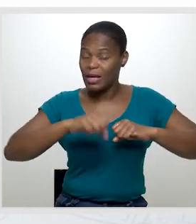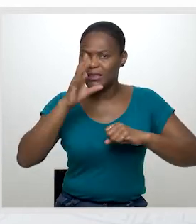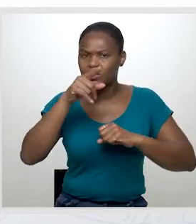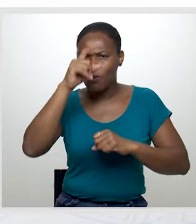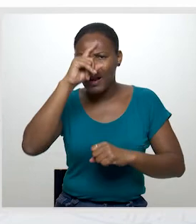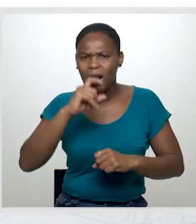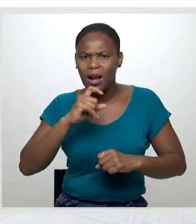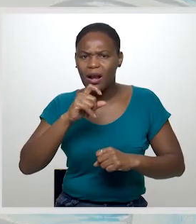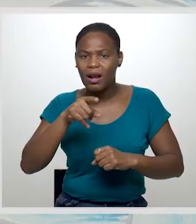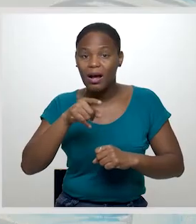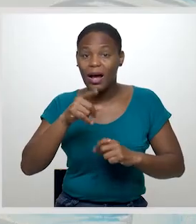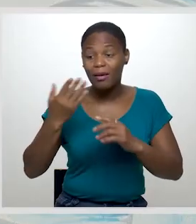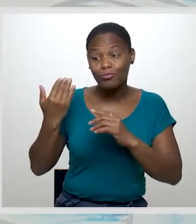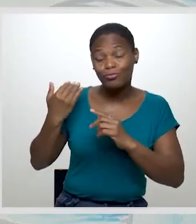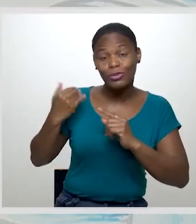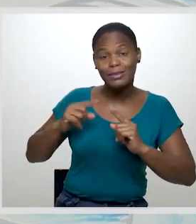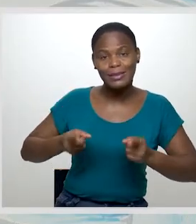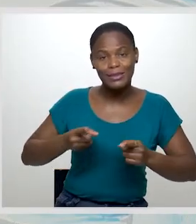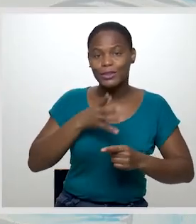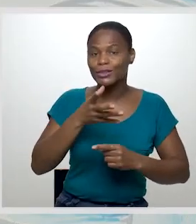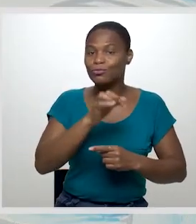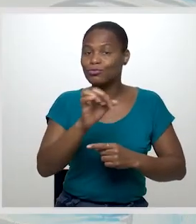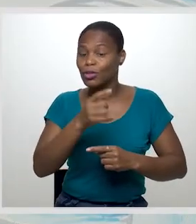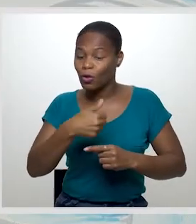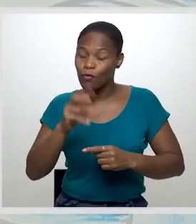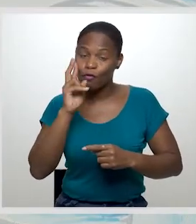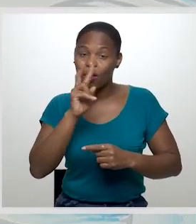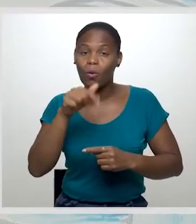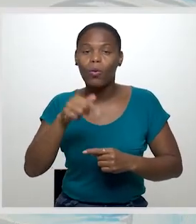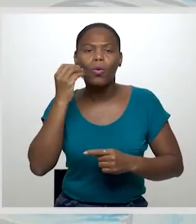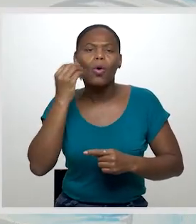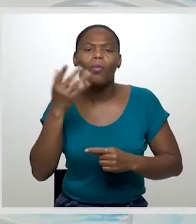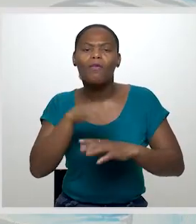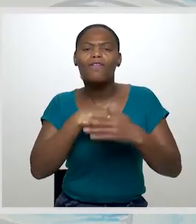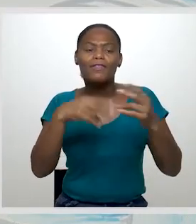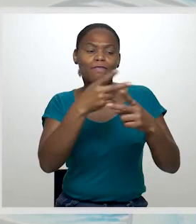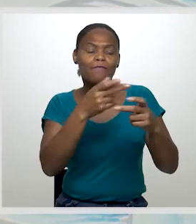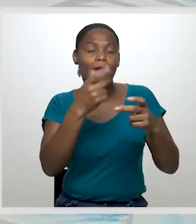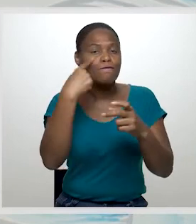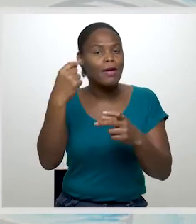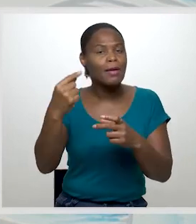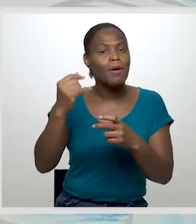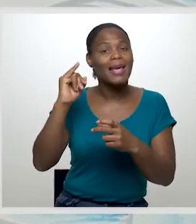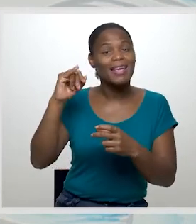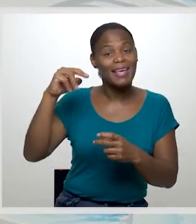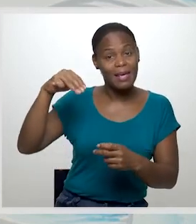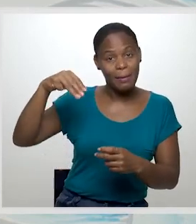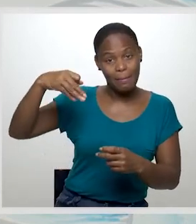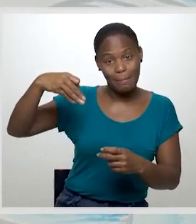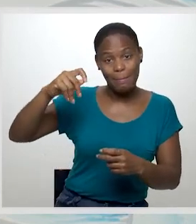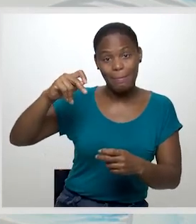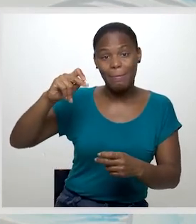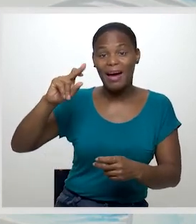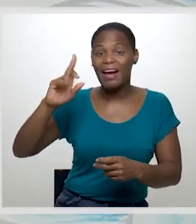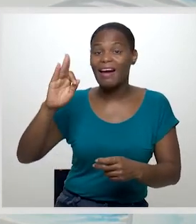bien, au début, je t'avais dit que nous allons voir comment former l'imparfait. Et voilà, aujourd'hui, tu vas découvrir